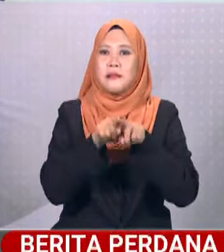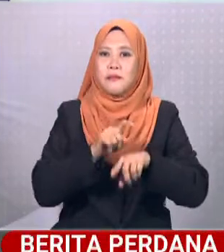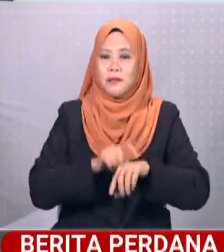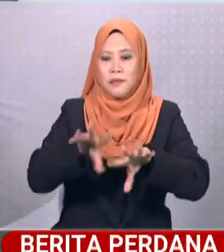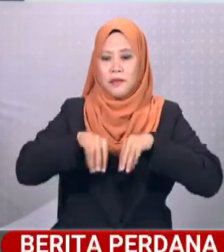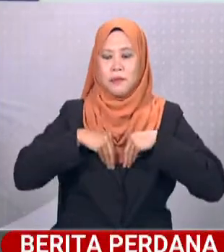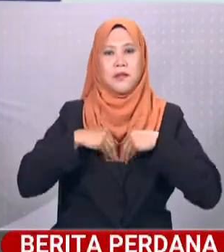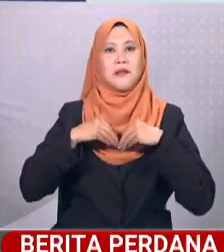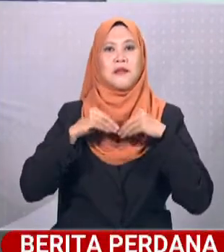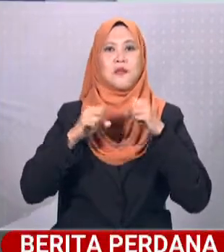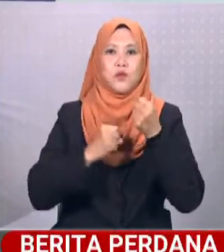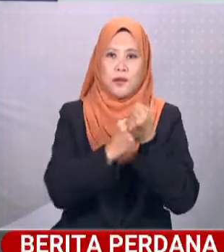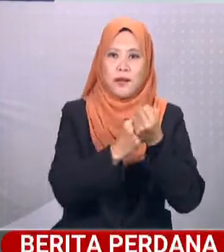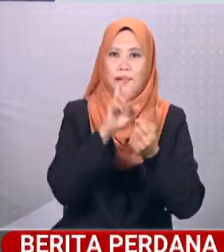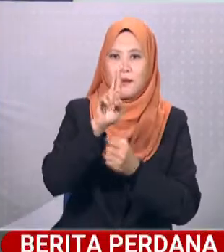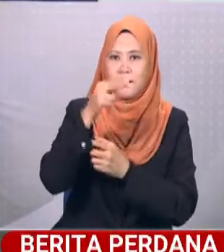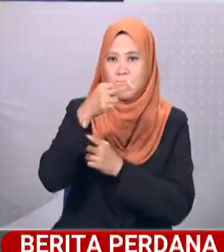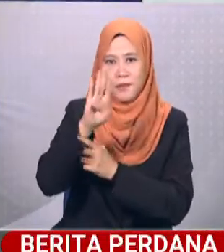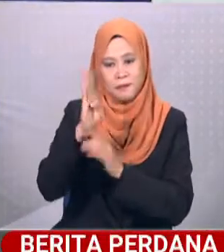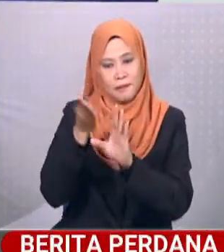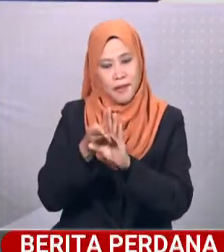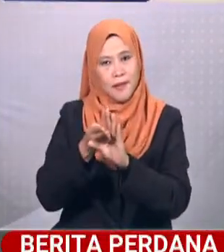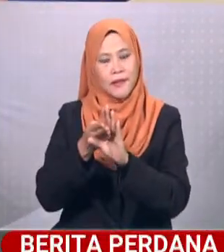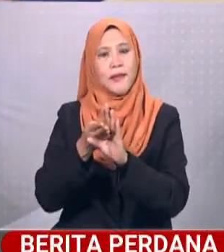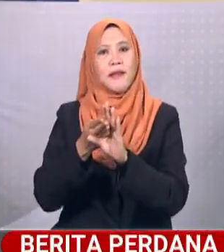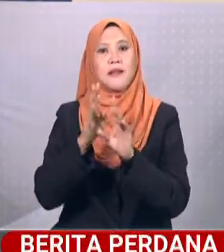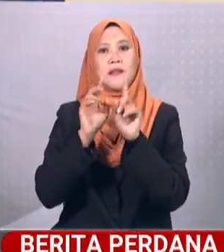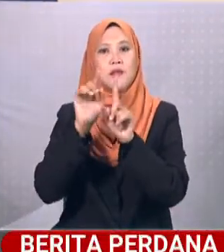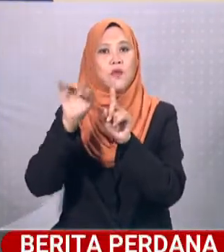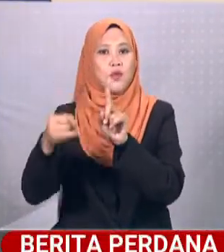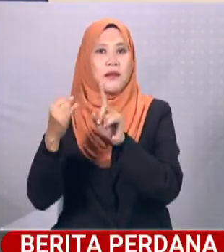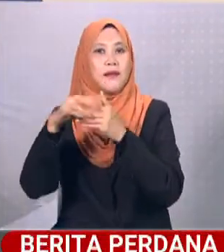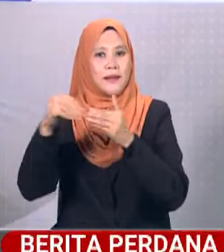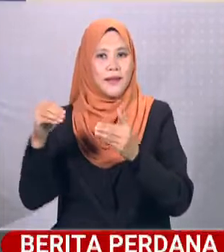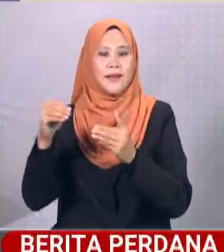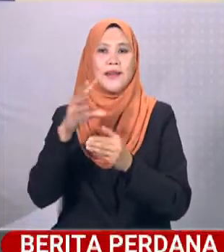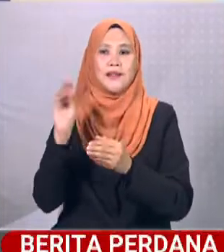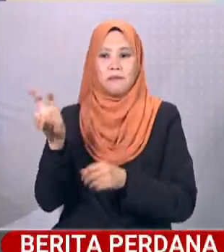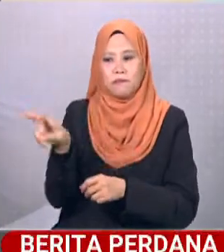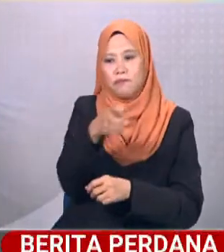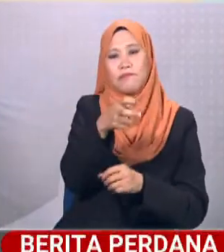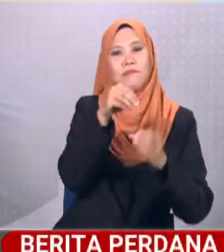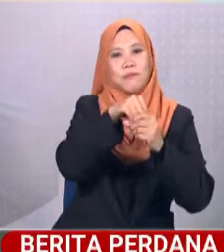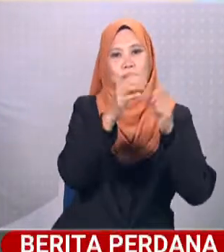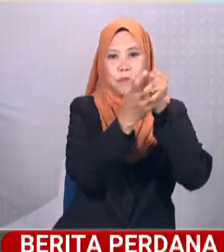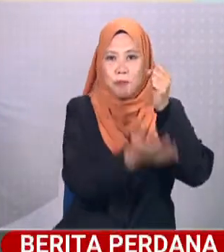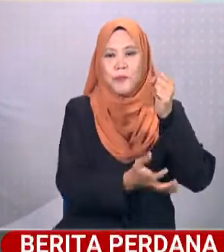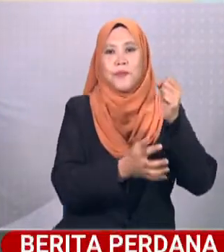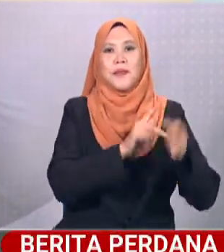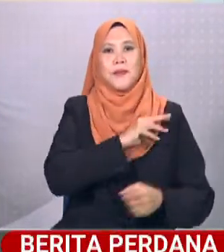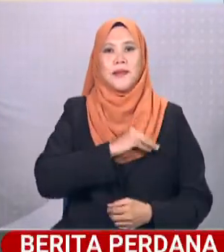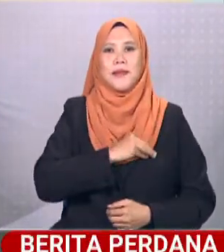menerima sumbangan kumpulan RHB Bank Berhad sebanyak RM1 juta yang dikreditkan dalam tabung Kementerian Kesihatan.